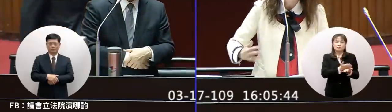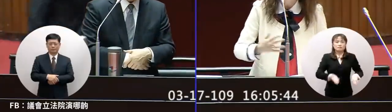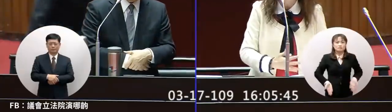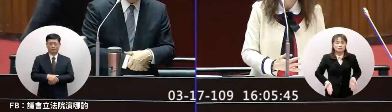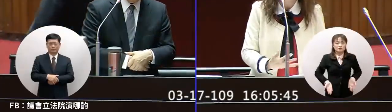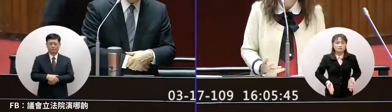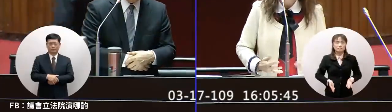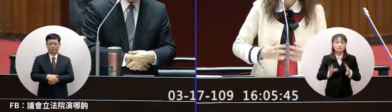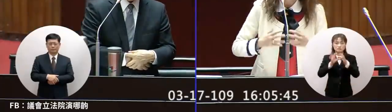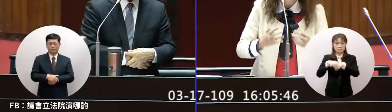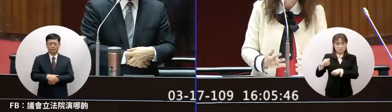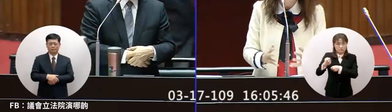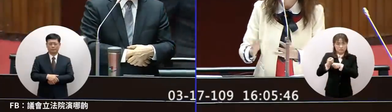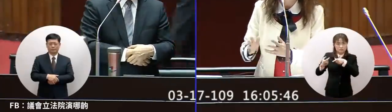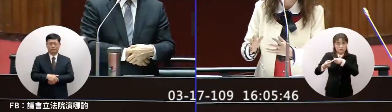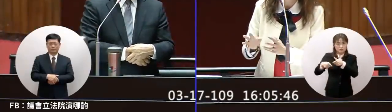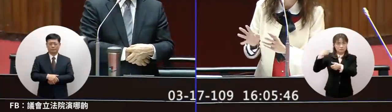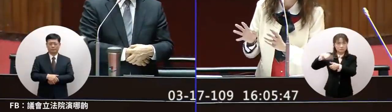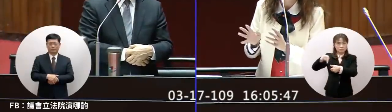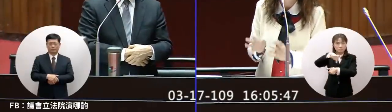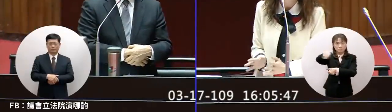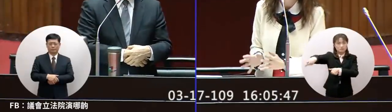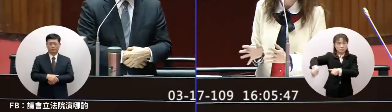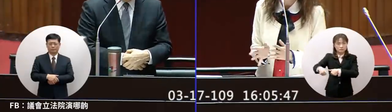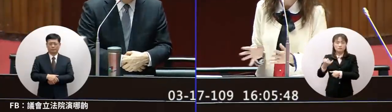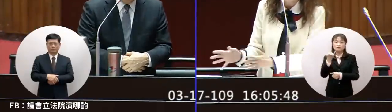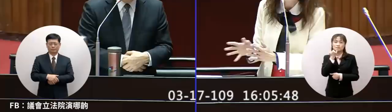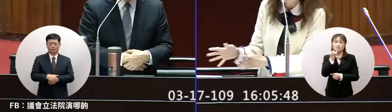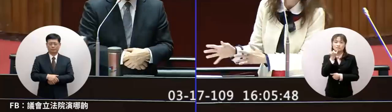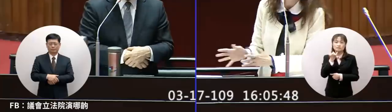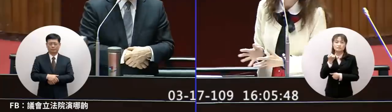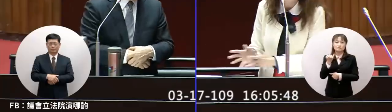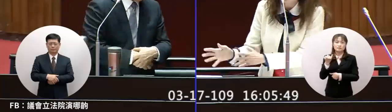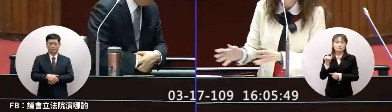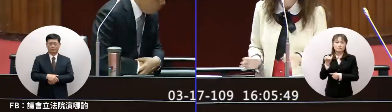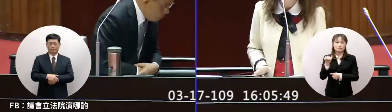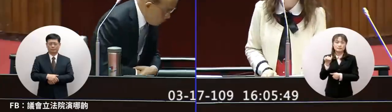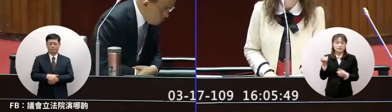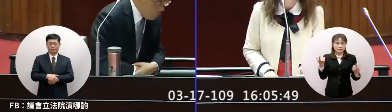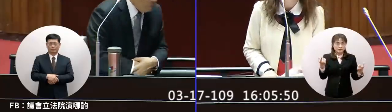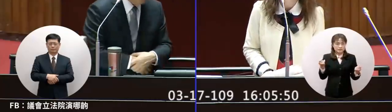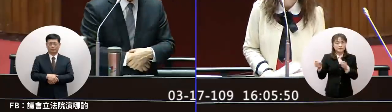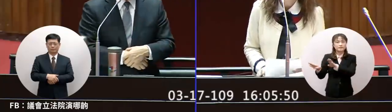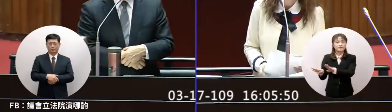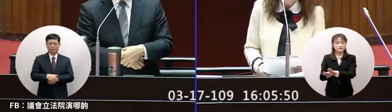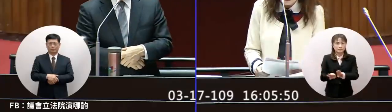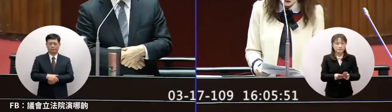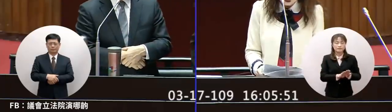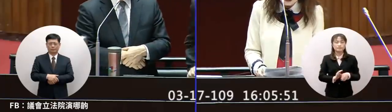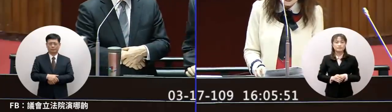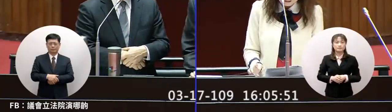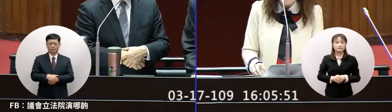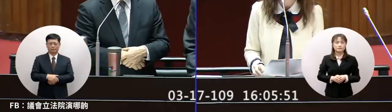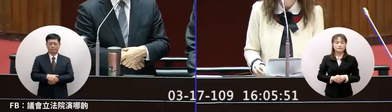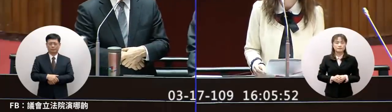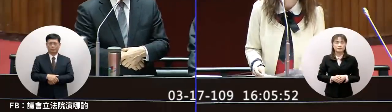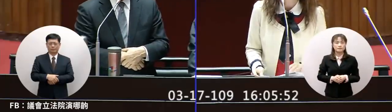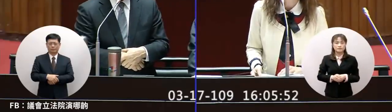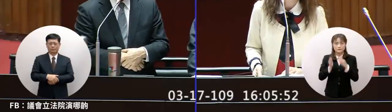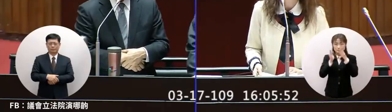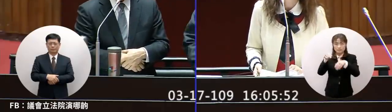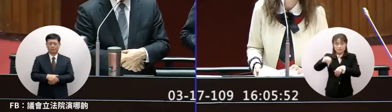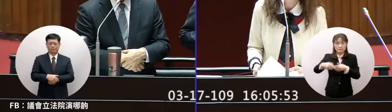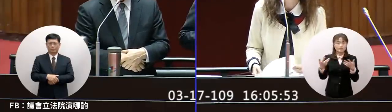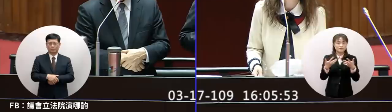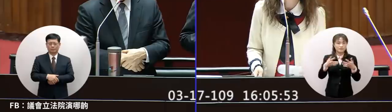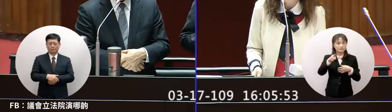的军公教吼来继续来做来 follow 来继续来休困啊吼。所以我想一定要你唔知针对这个问